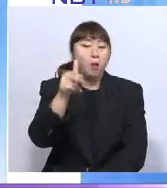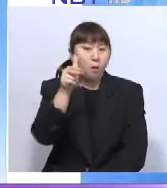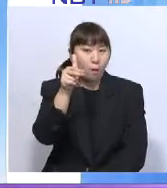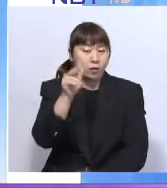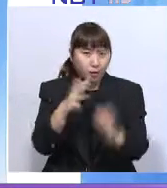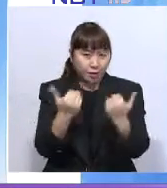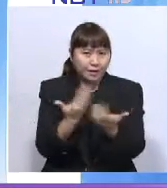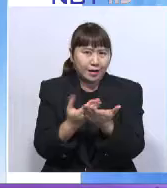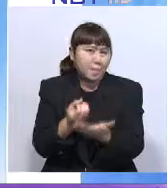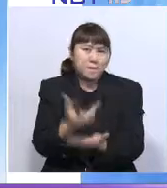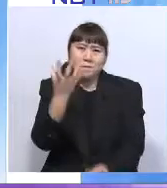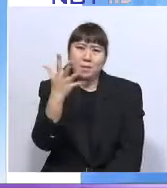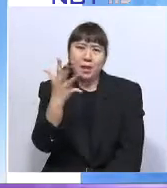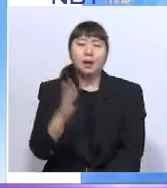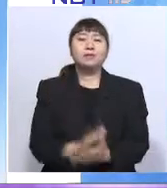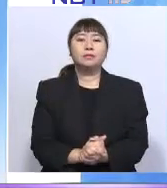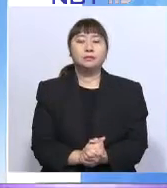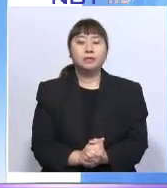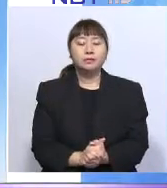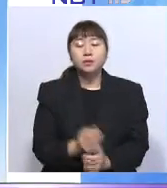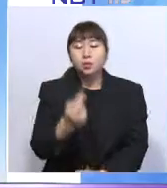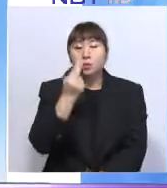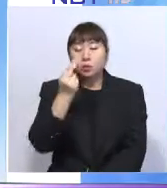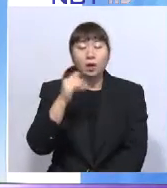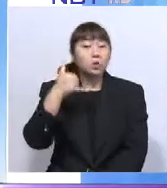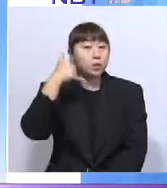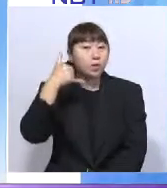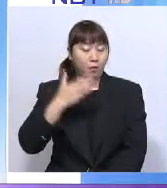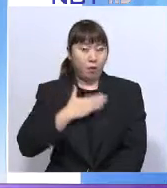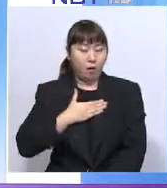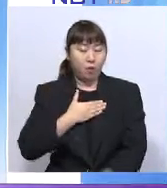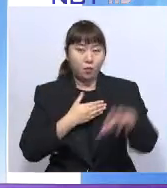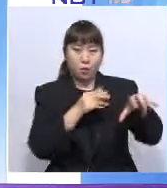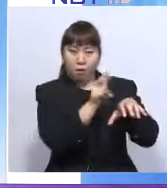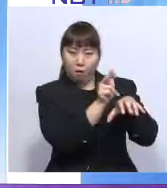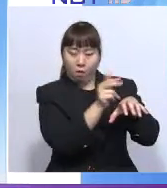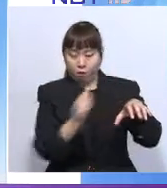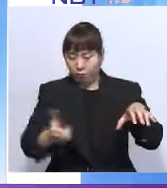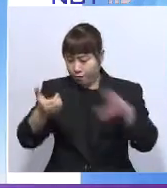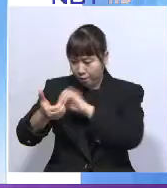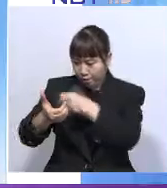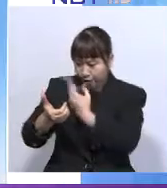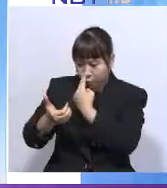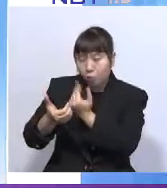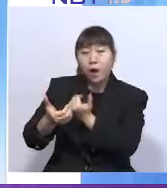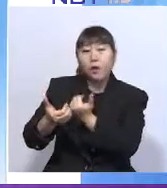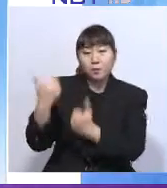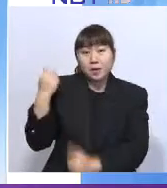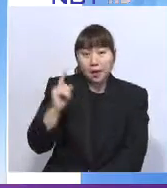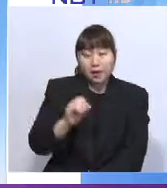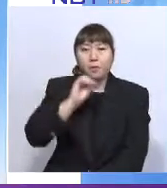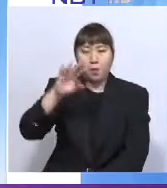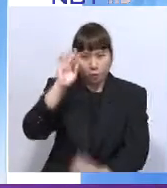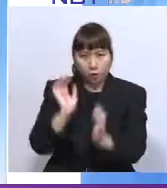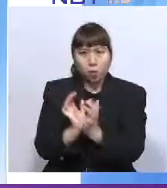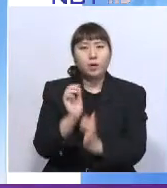มัยนี้ราคาก็ไม่ได้แพงมากด้วยนะคะ สามารถดูจากโทรศัพท์มือถือของเราก็ได้นะคะถ้ามีเหตุผิดปกติใดๆเกิดขึ้นได้ช่วยกันแจ้งเจ้าหน้า